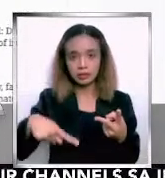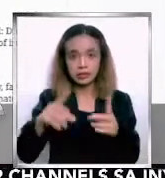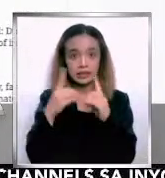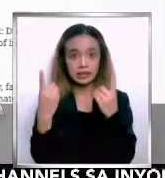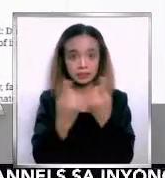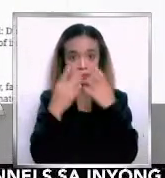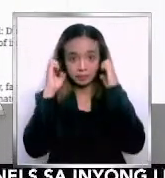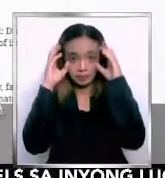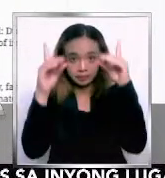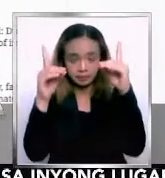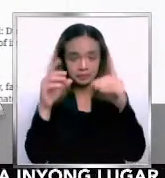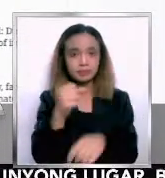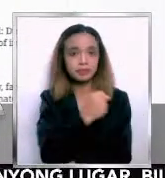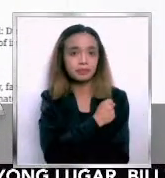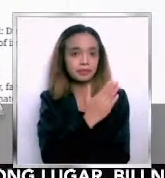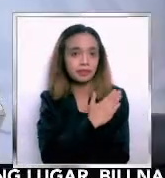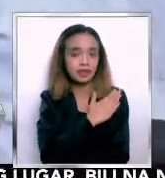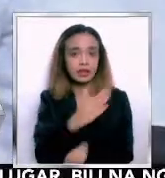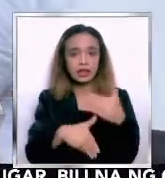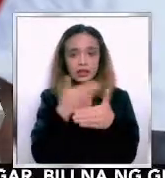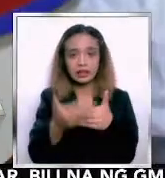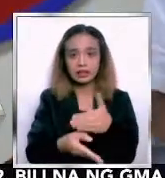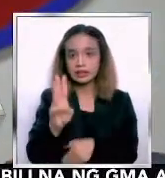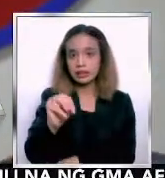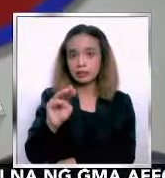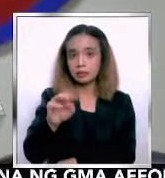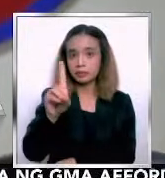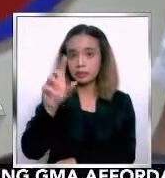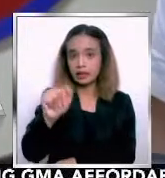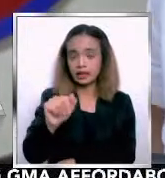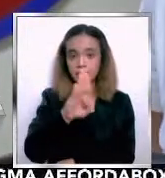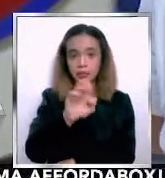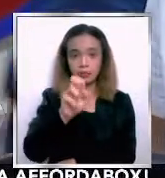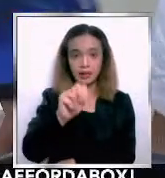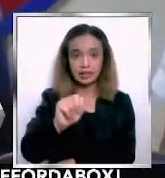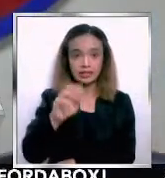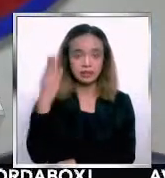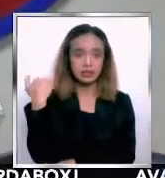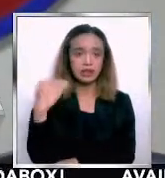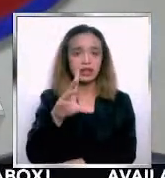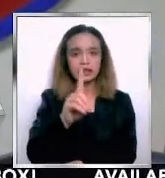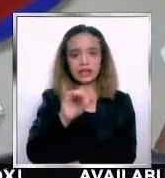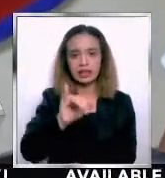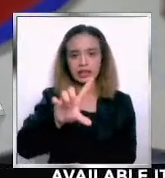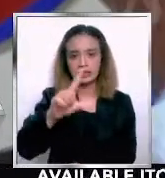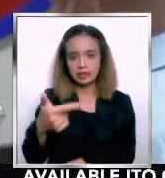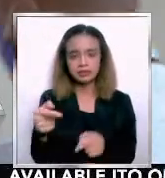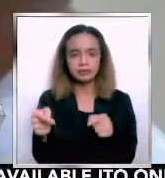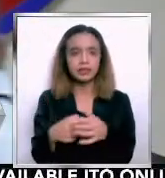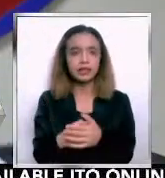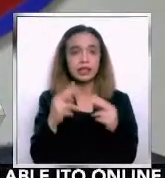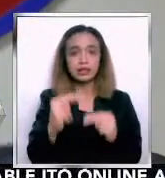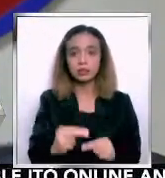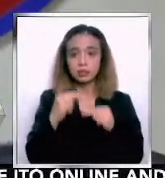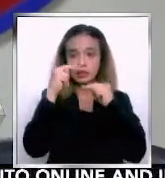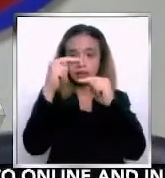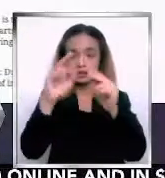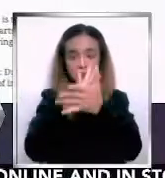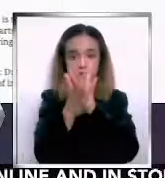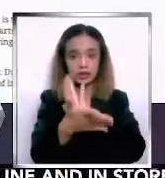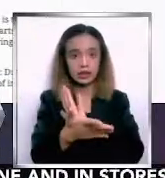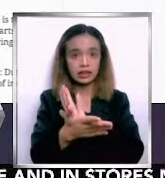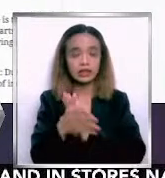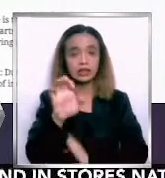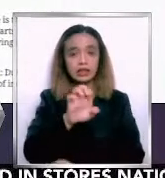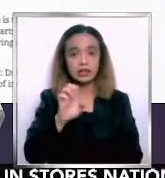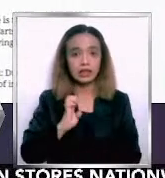at dating MMDA Chair Benhur Abalos sa Department of Interior and Local Government. Nominated naman para maging executive secretary ang kanyang chief of